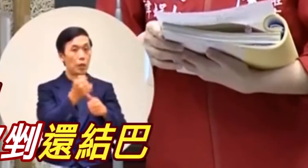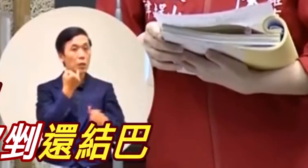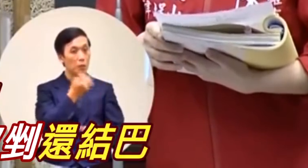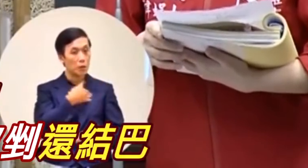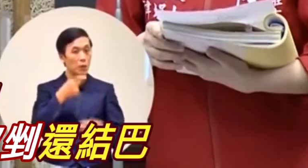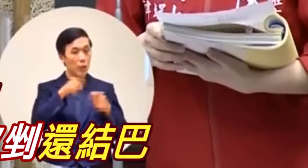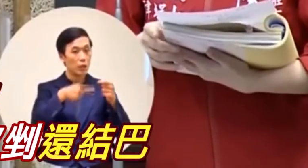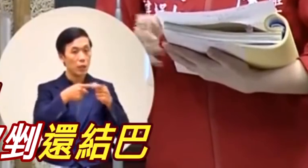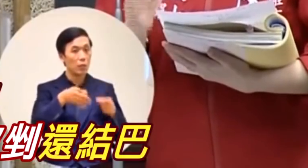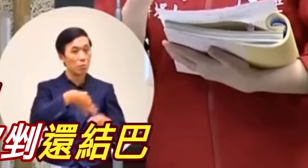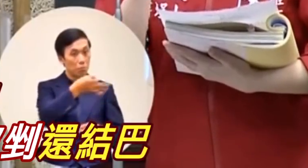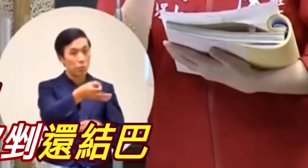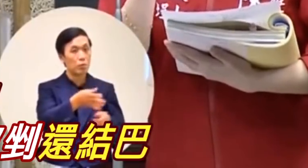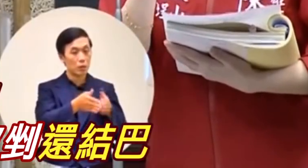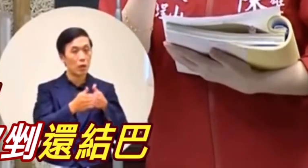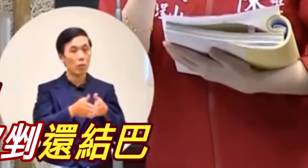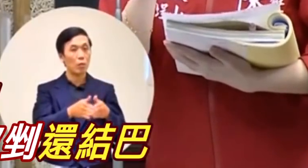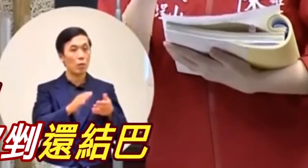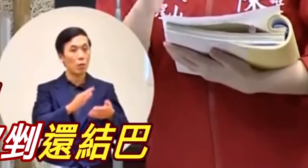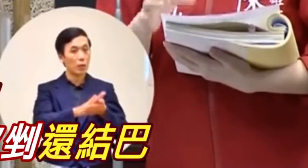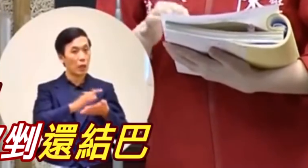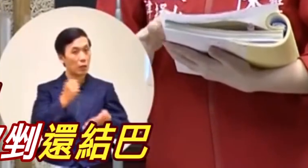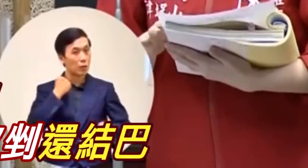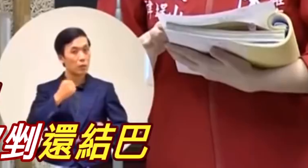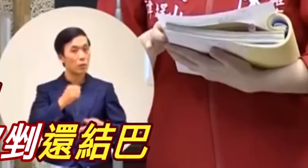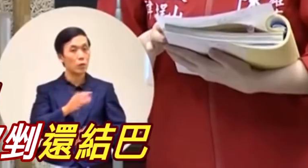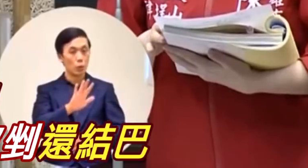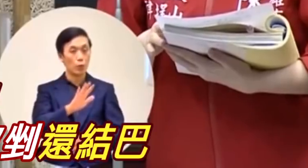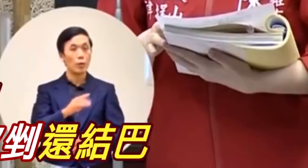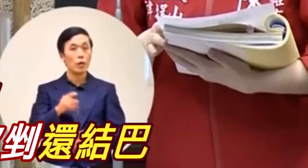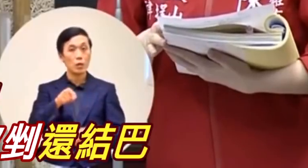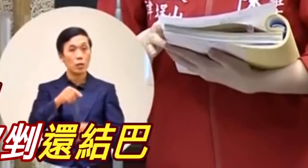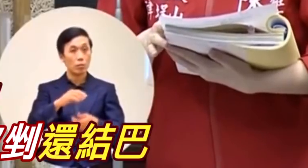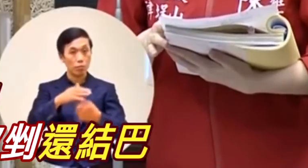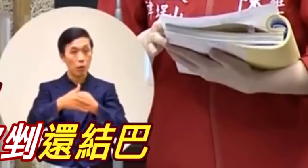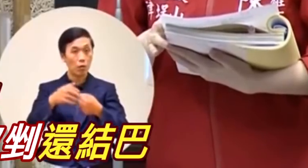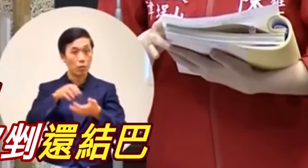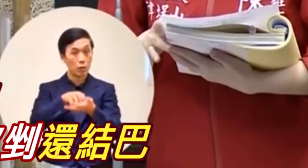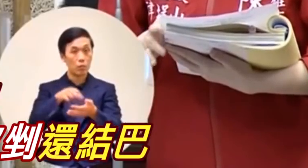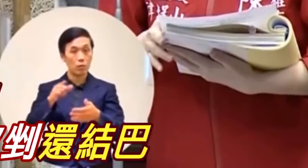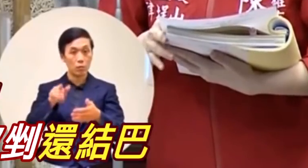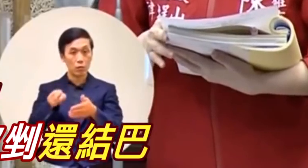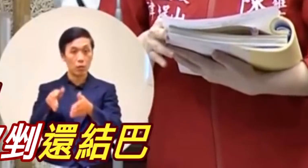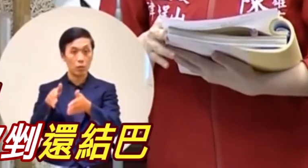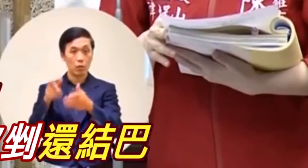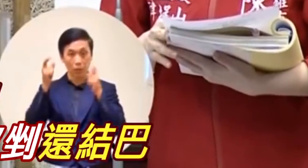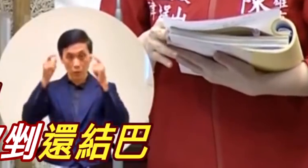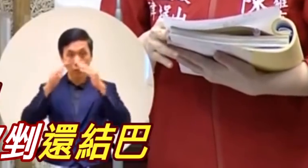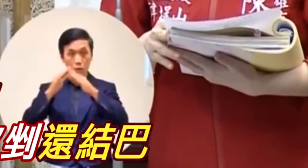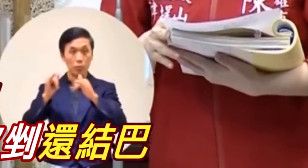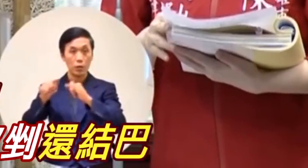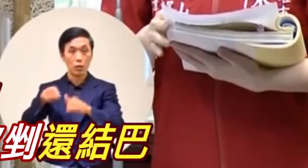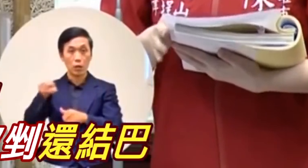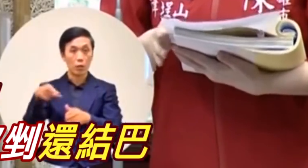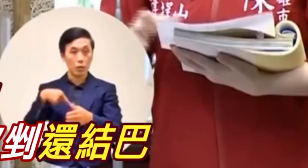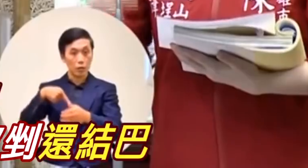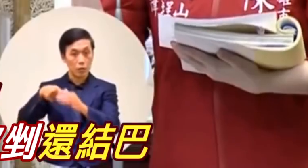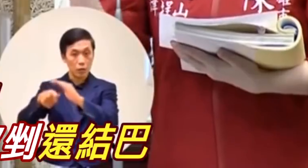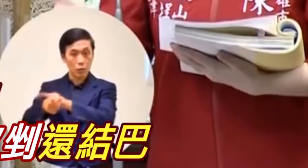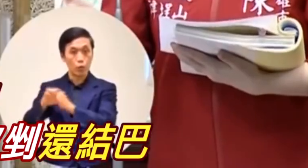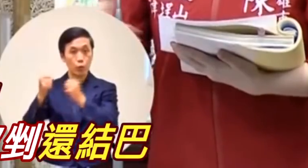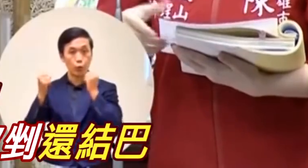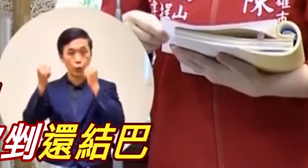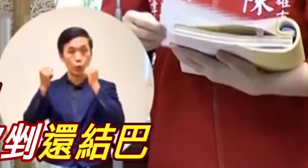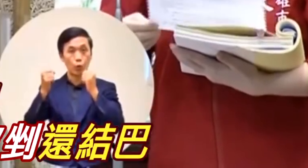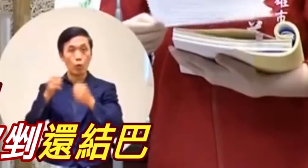的压力。 所以那个局长，就是你能够确保未来，这是能够保障高雄市民的，就是他们可以去运动的一个，也